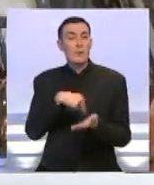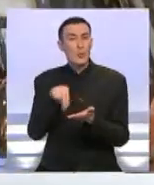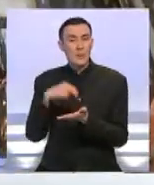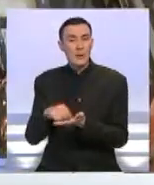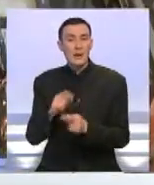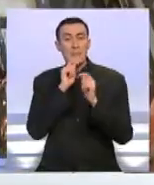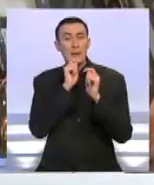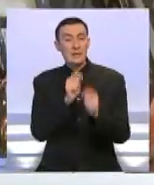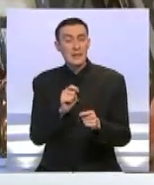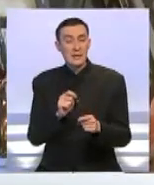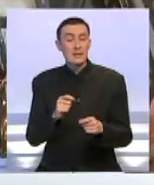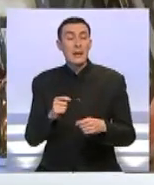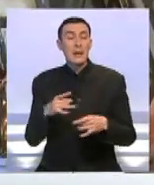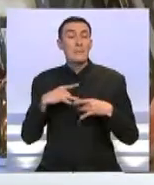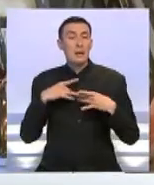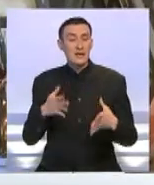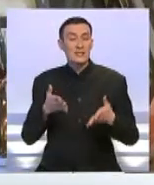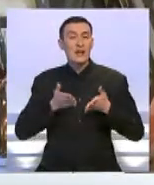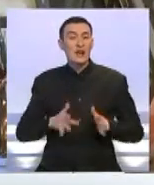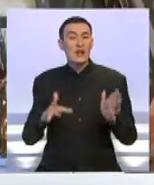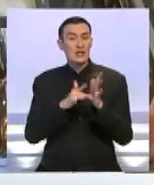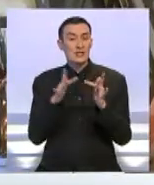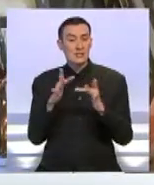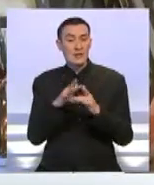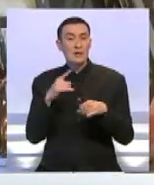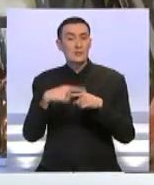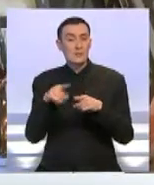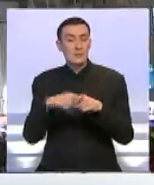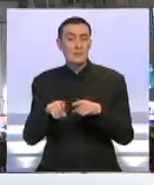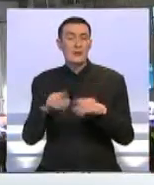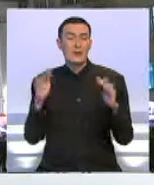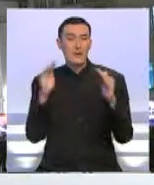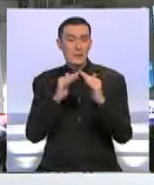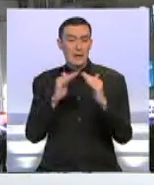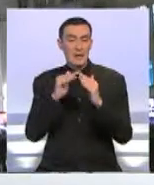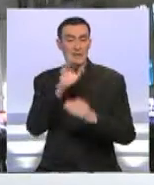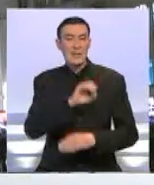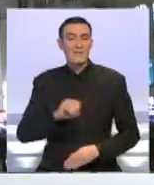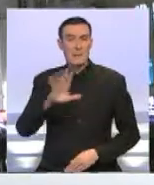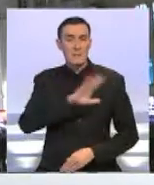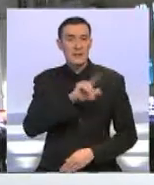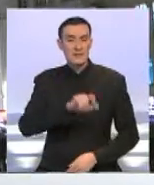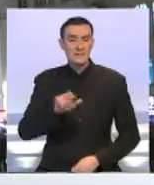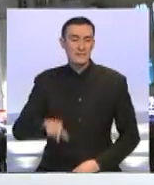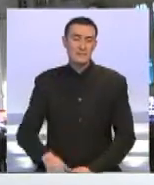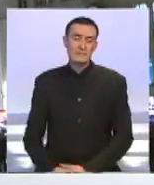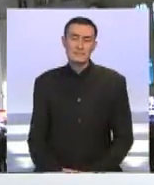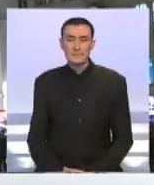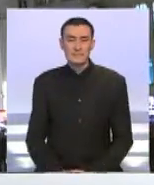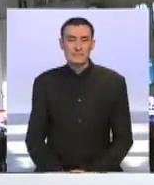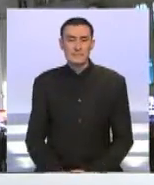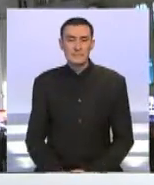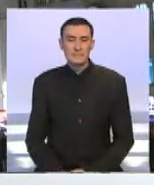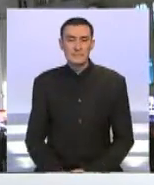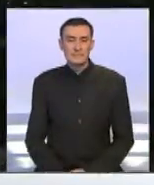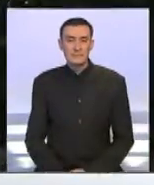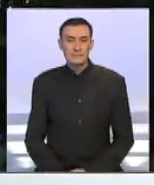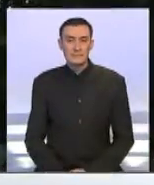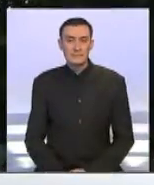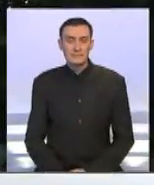подарки. Ведь праздник Рождества уже стучится в дома европейцев. Жанна Терна, Жомар Ахметов, Хабар